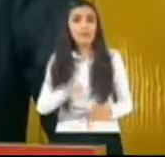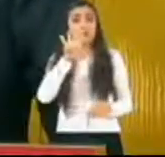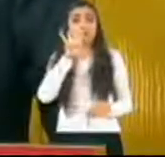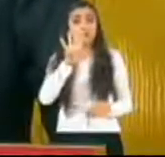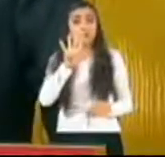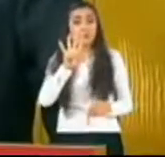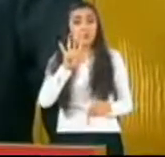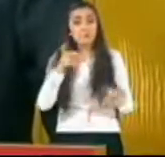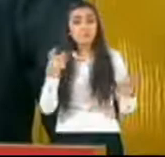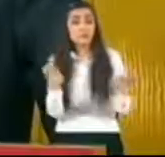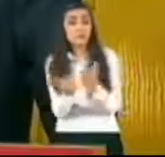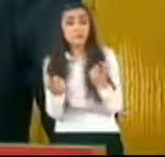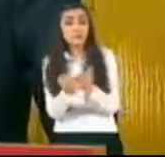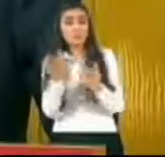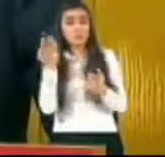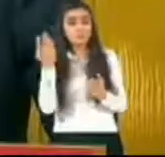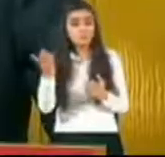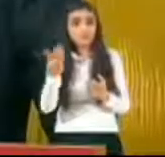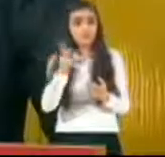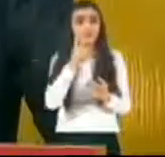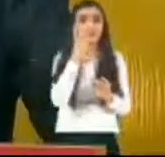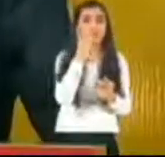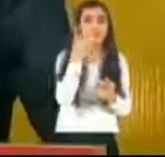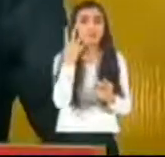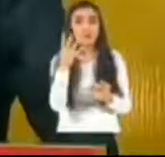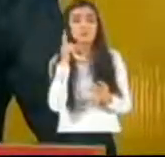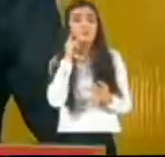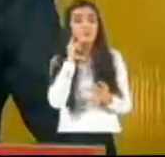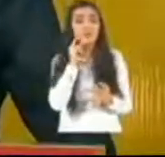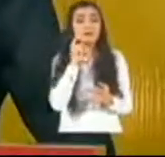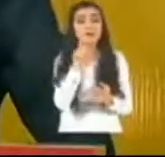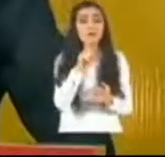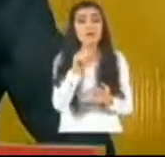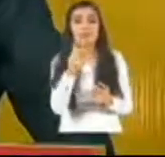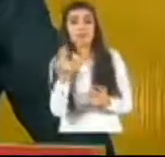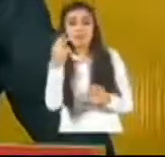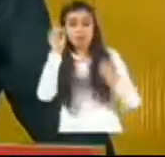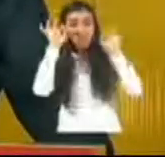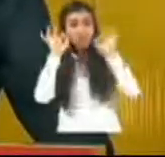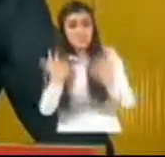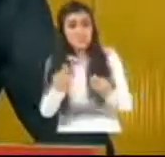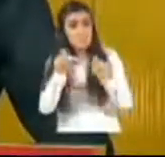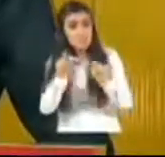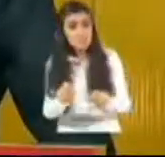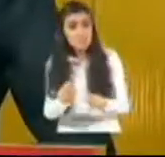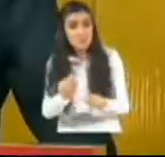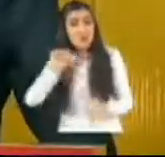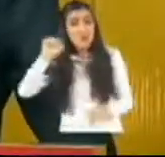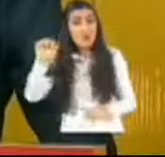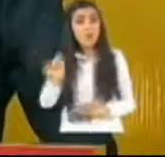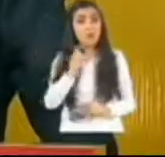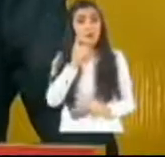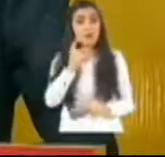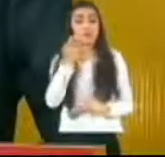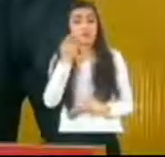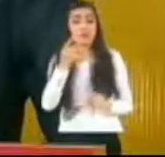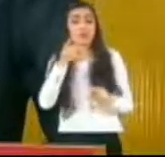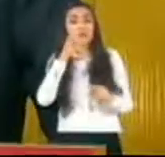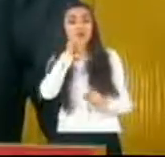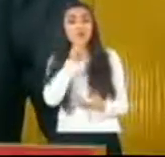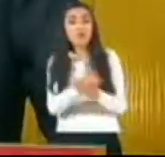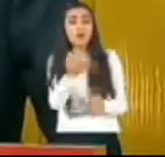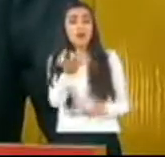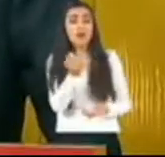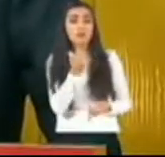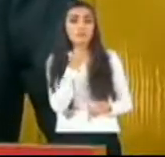Dördüncü Astana toplantısı 3-4 Mayıs 2017'de yapılmış ve önemli bir dizi kararlar